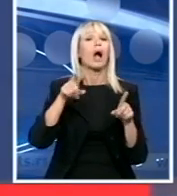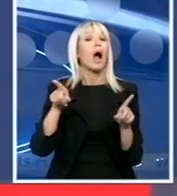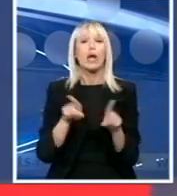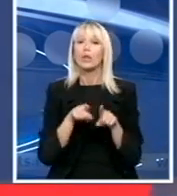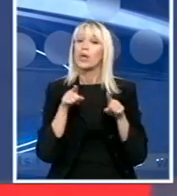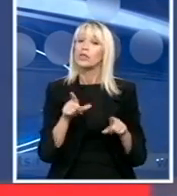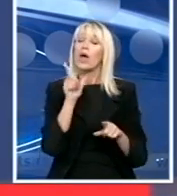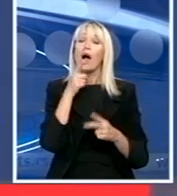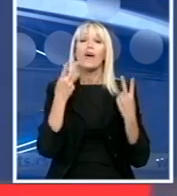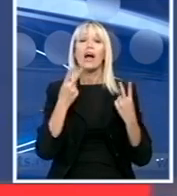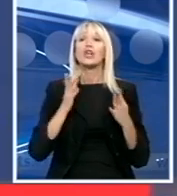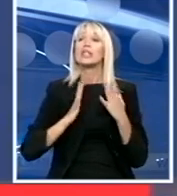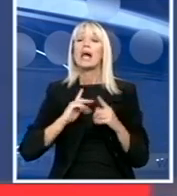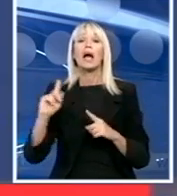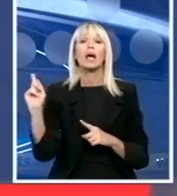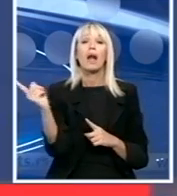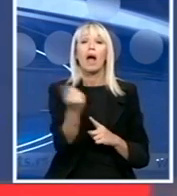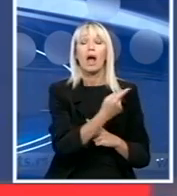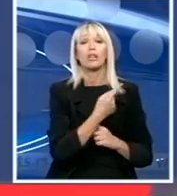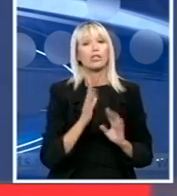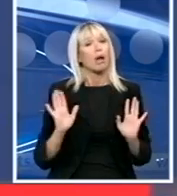stanovništvo. Stvaranje, dakle, jedne